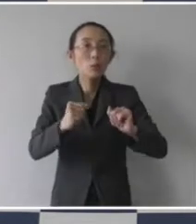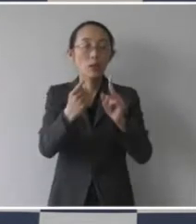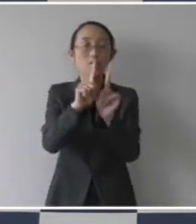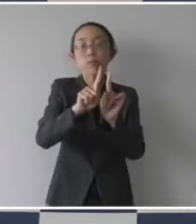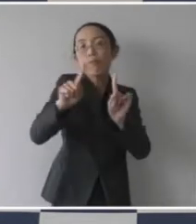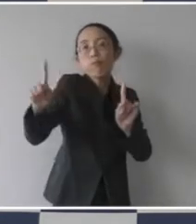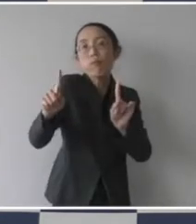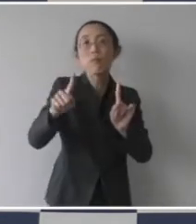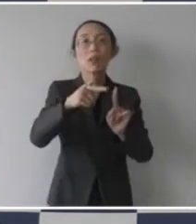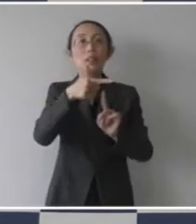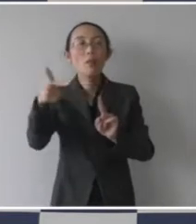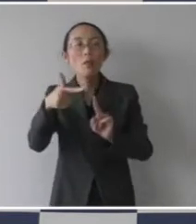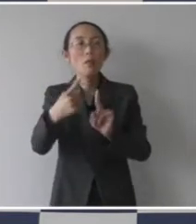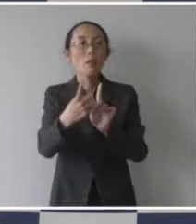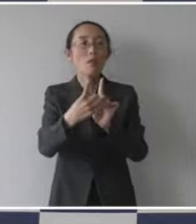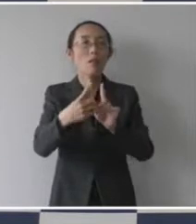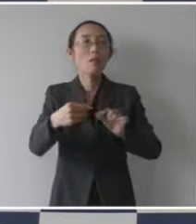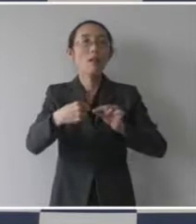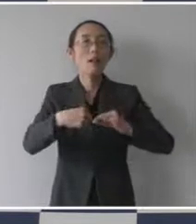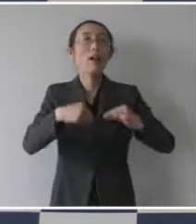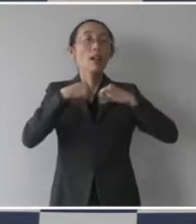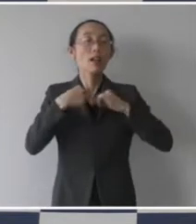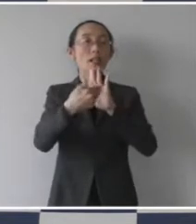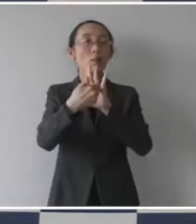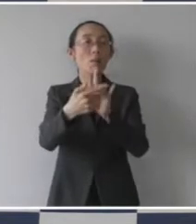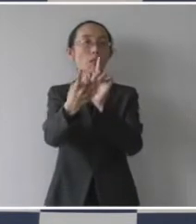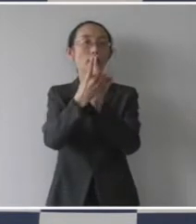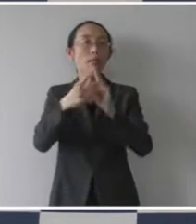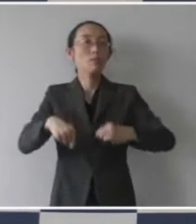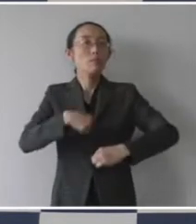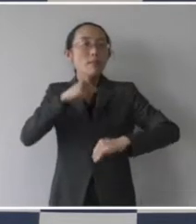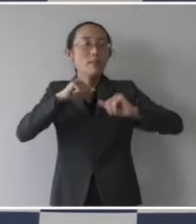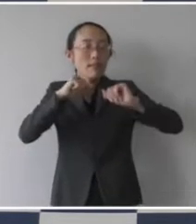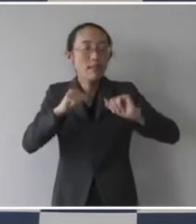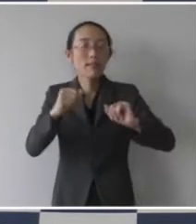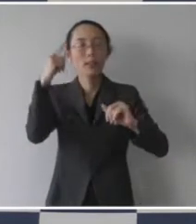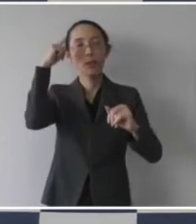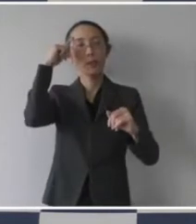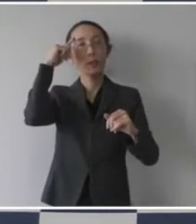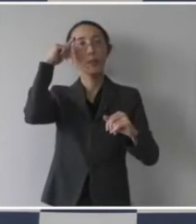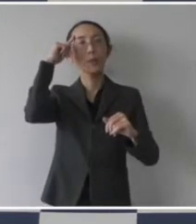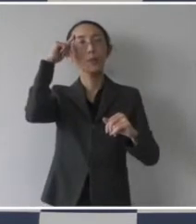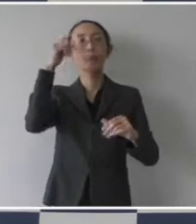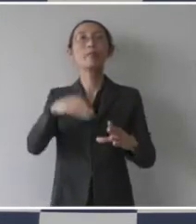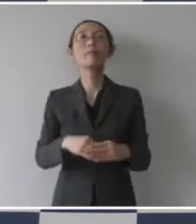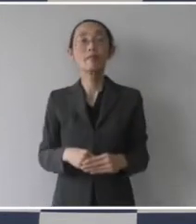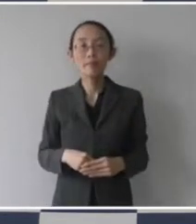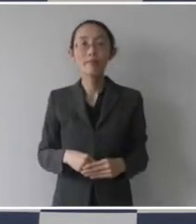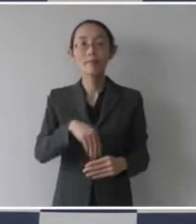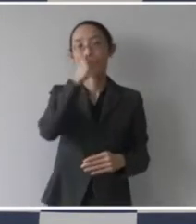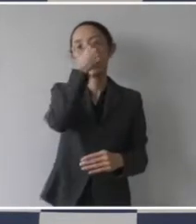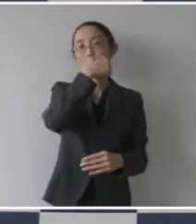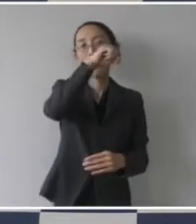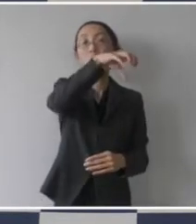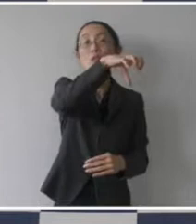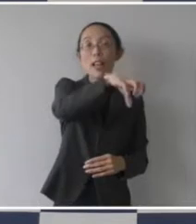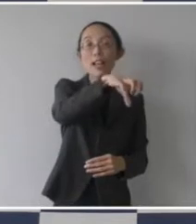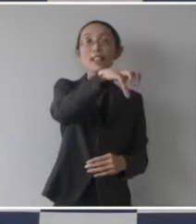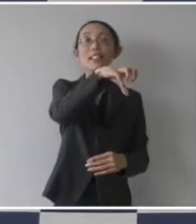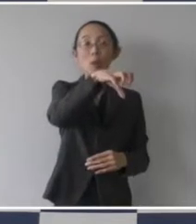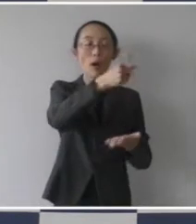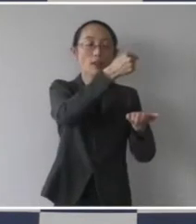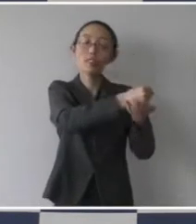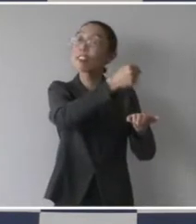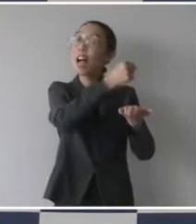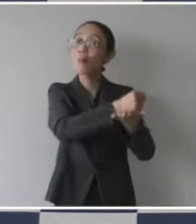当に感染防止対策をしっかりとやって催しを行いました。ノーマルパークでは、スタンプラリ